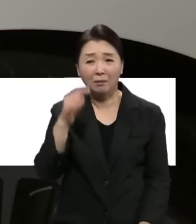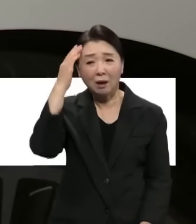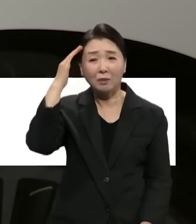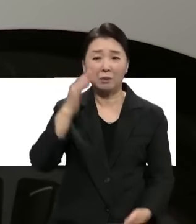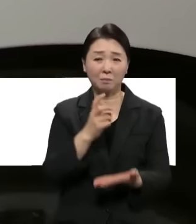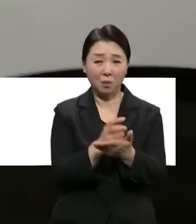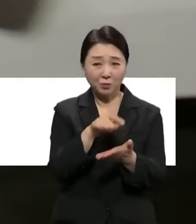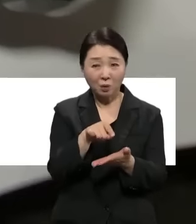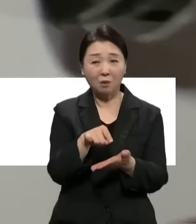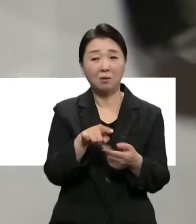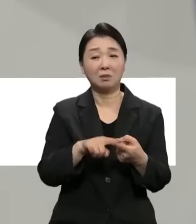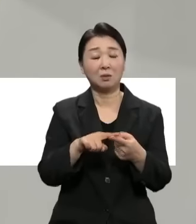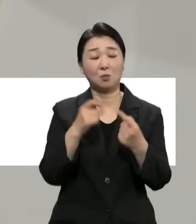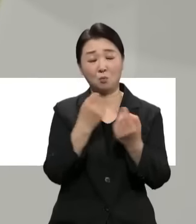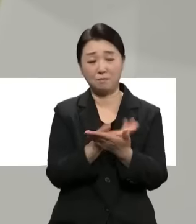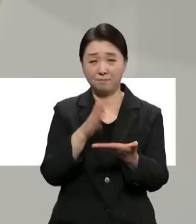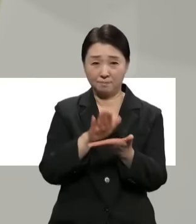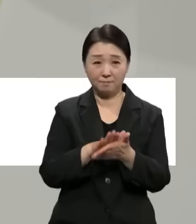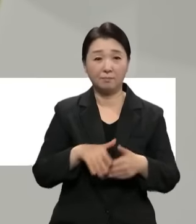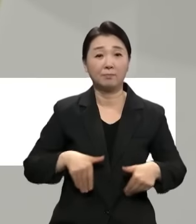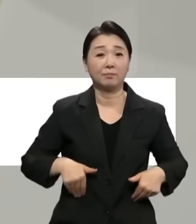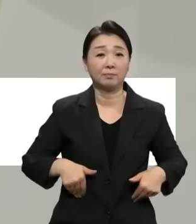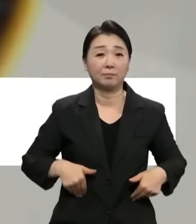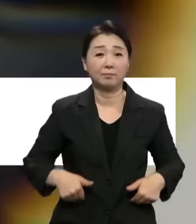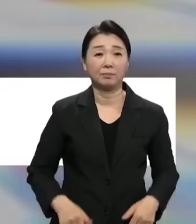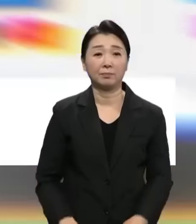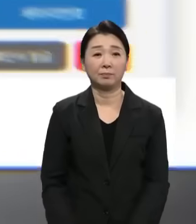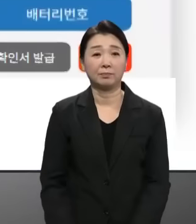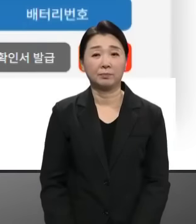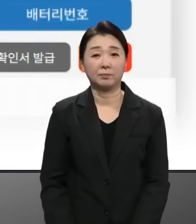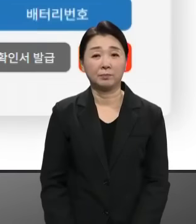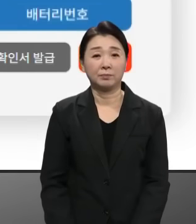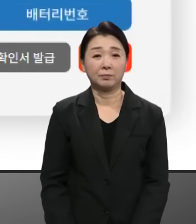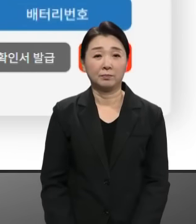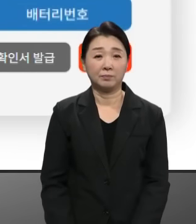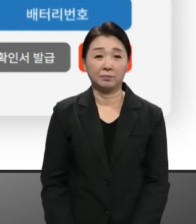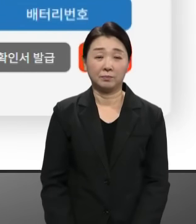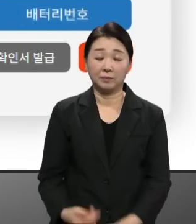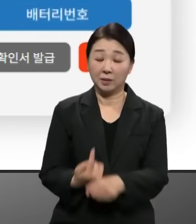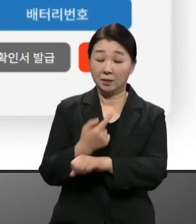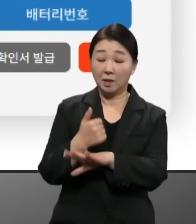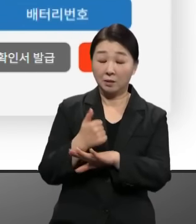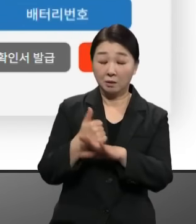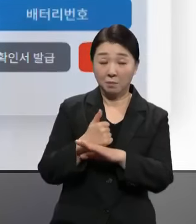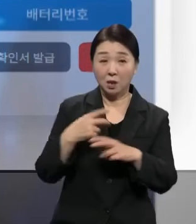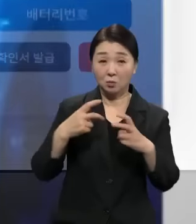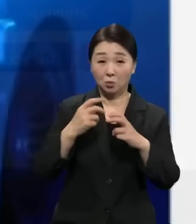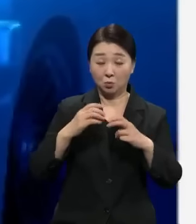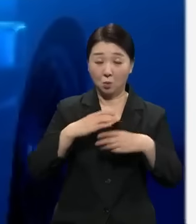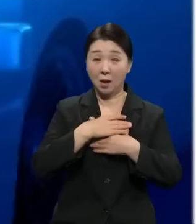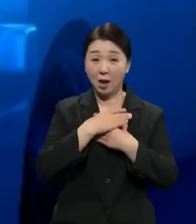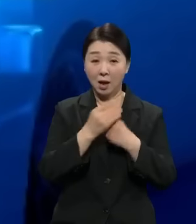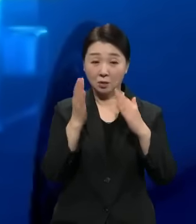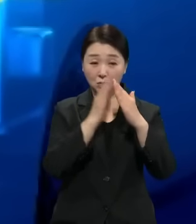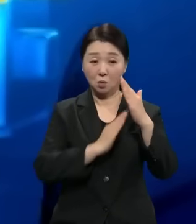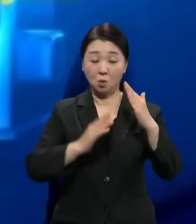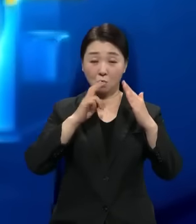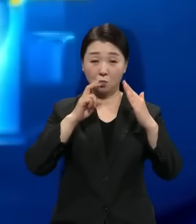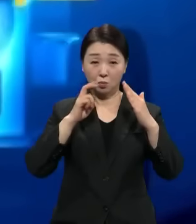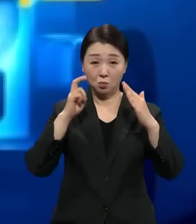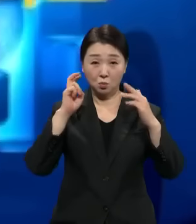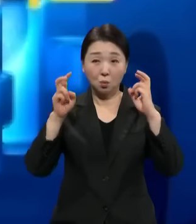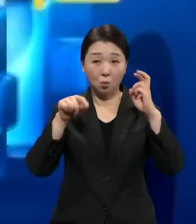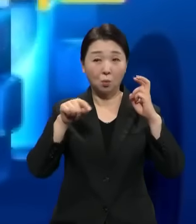법적이 이런 거에서 좀 더 개선이 돼야 된다고 생각해요 지난해말 교통안전공단은 전기차 배터리 정보를 통합관리하는